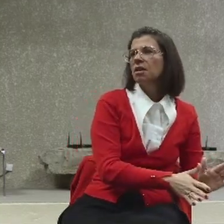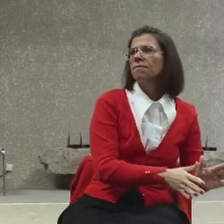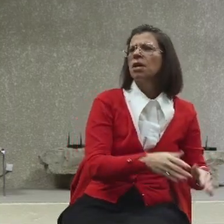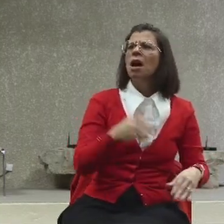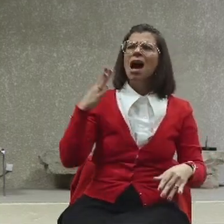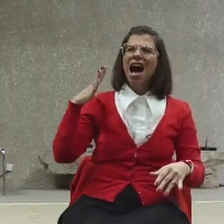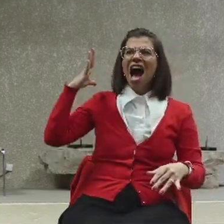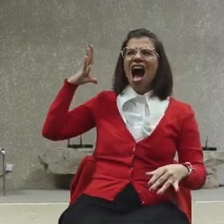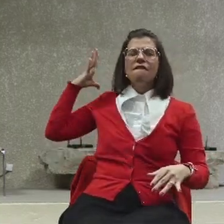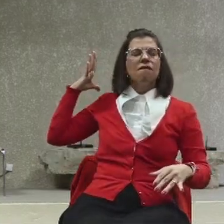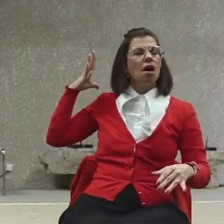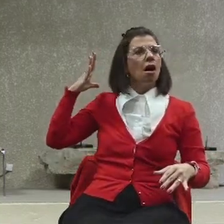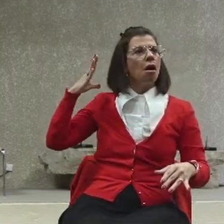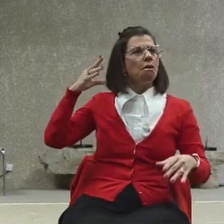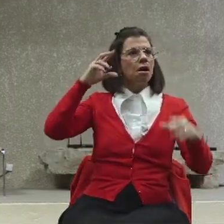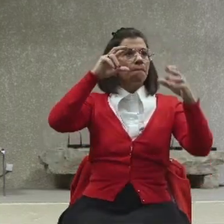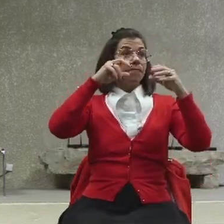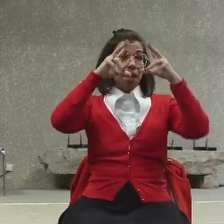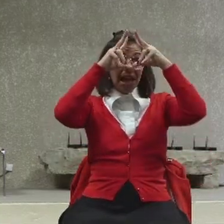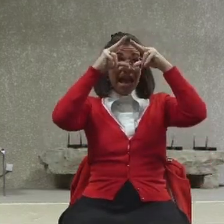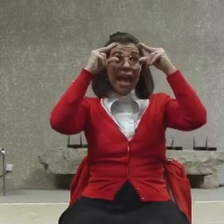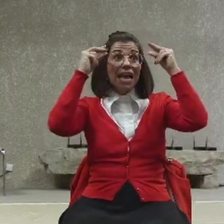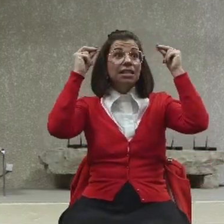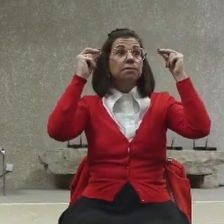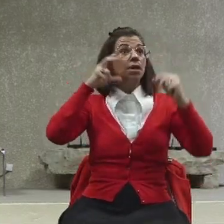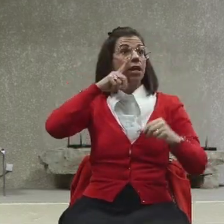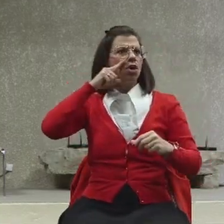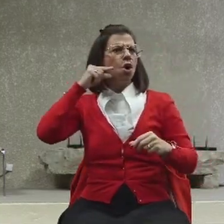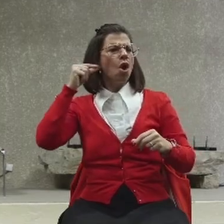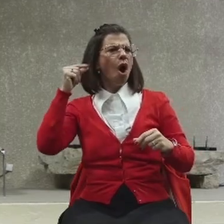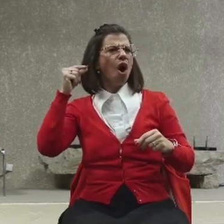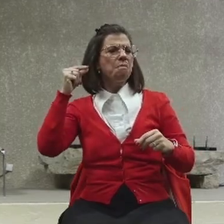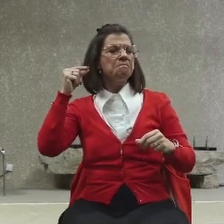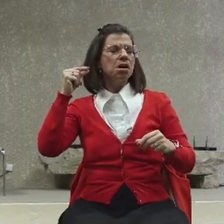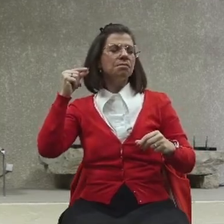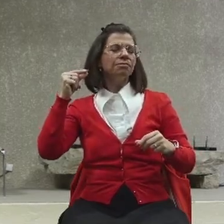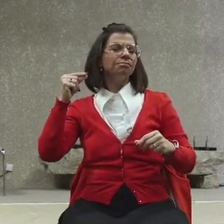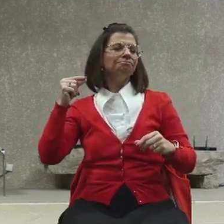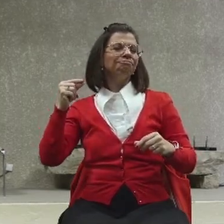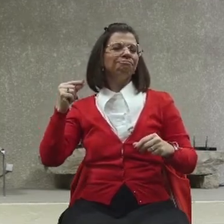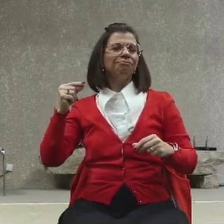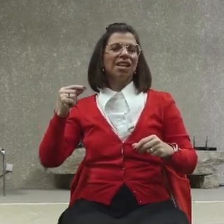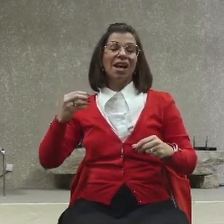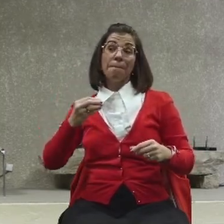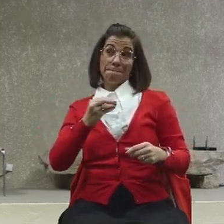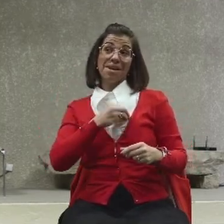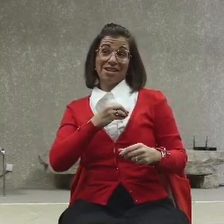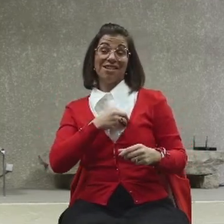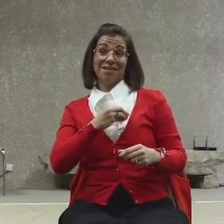vivante. Nous sommes des esprits qui possédons une âme, une personnalité et